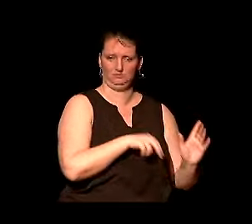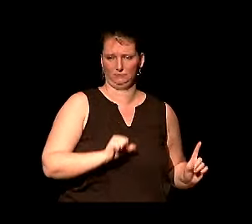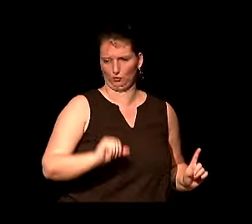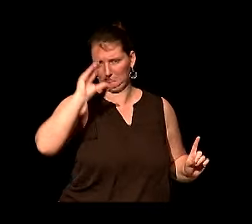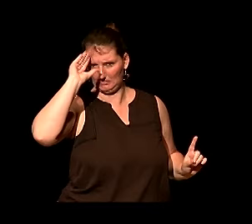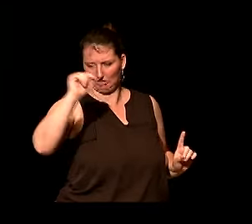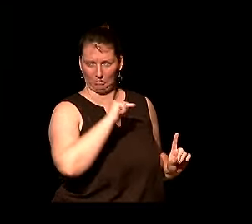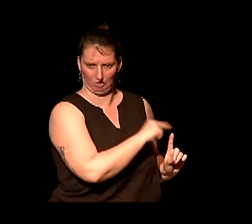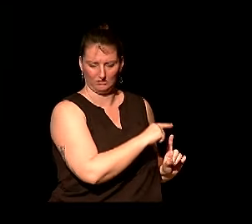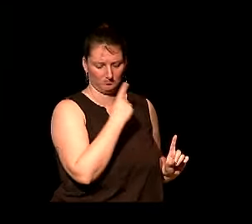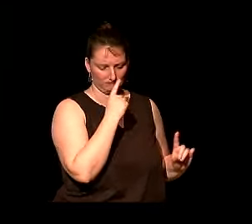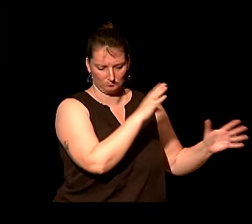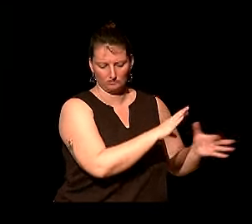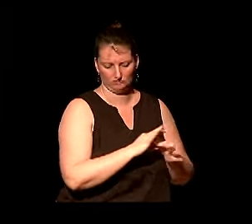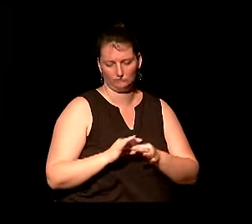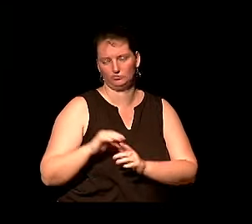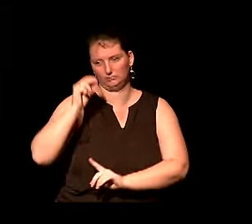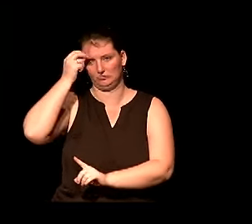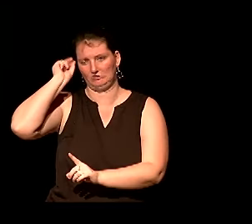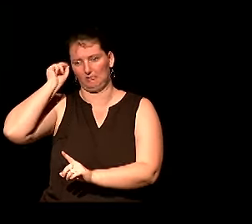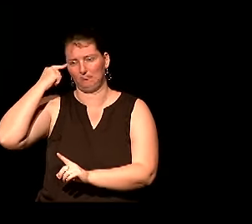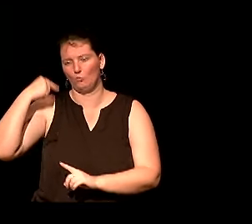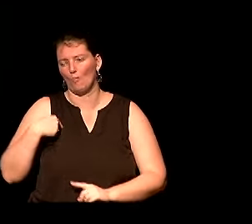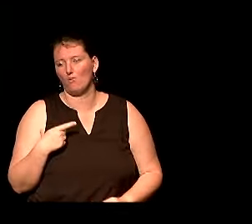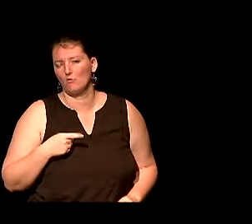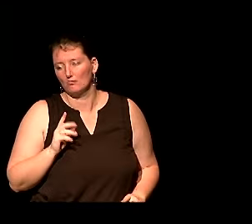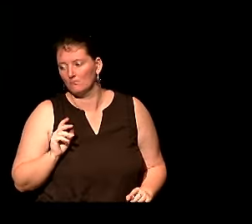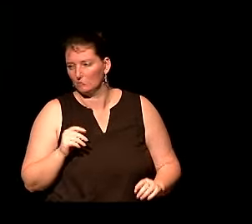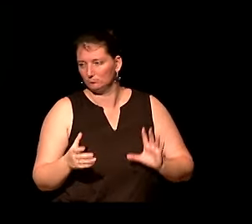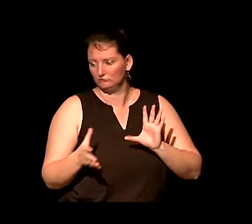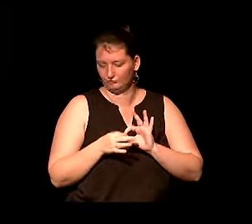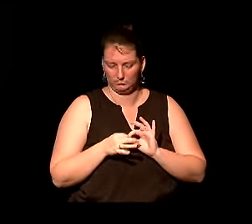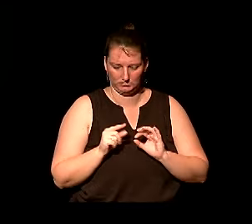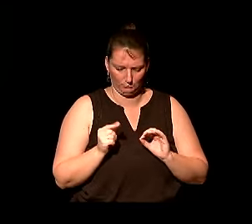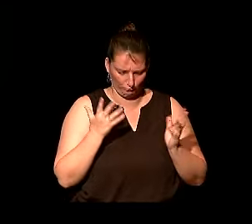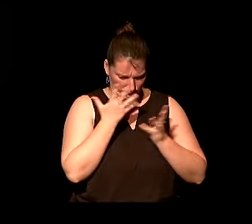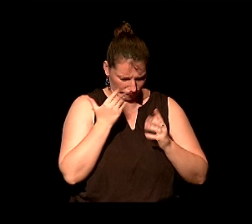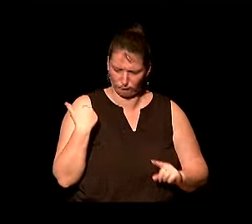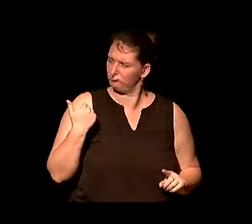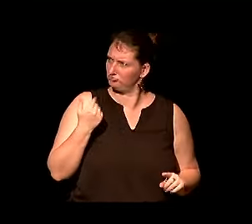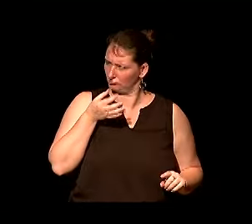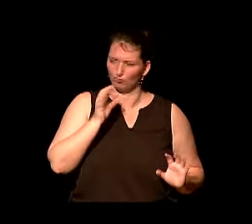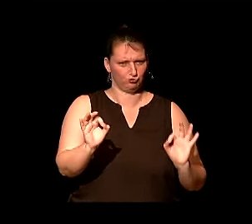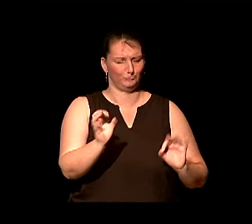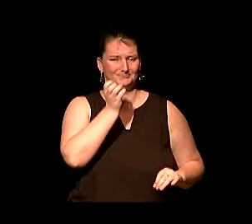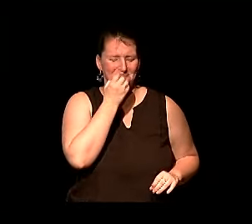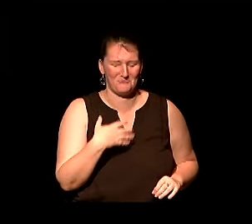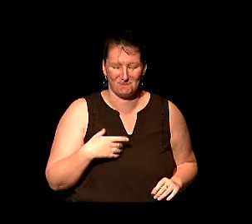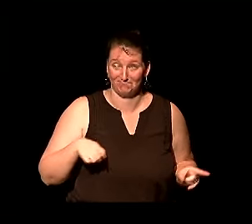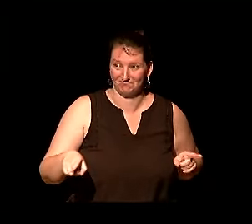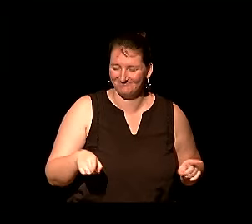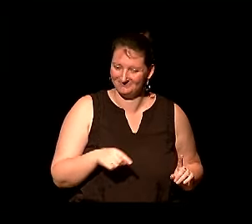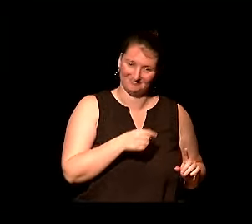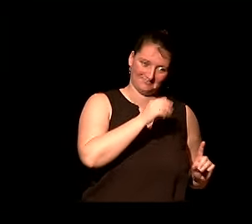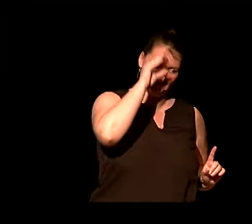aussi de Cézanne, pardon. J'ai peut-être confondu les deux, mais en tout cas